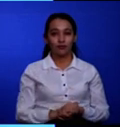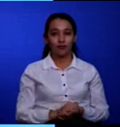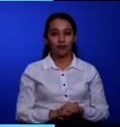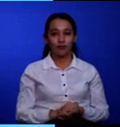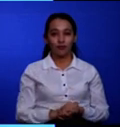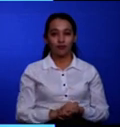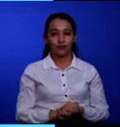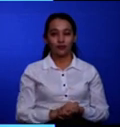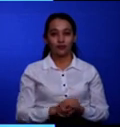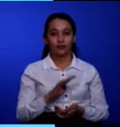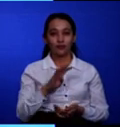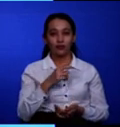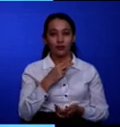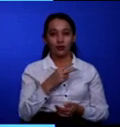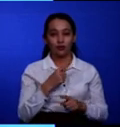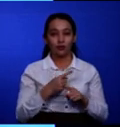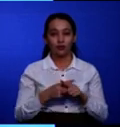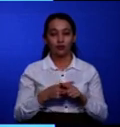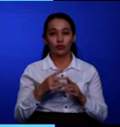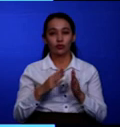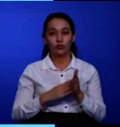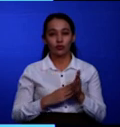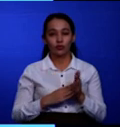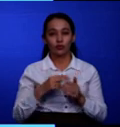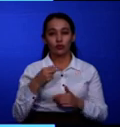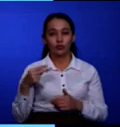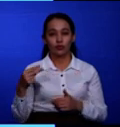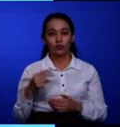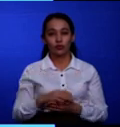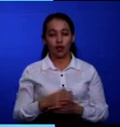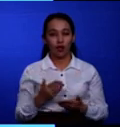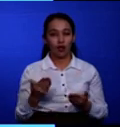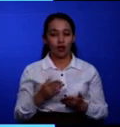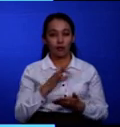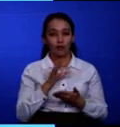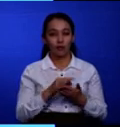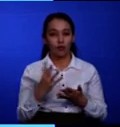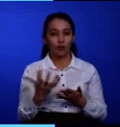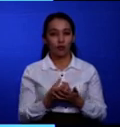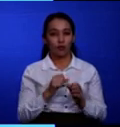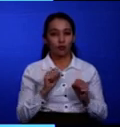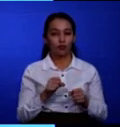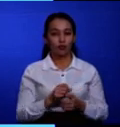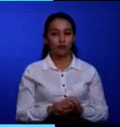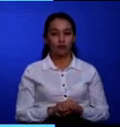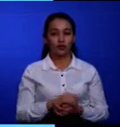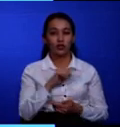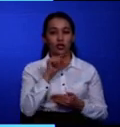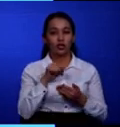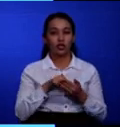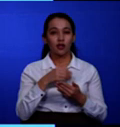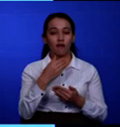Demak, 420 va 90 ni yig'indisini qanday yechamiz? Bolajonlar, sizlarga savolim